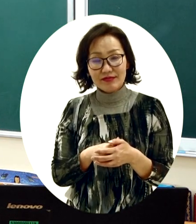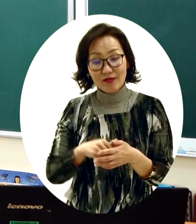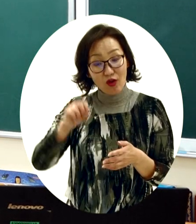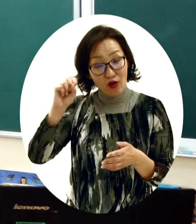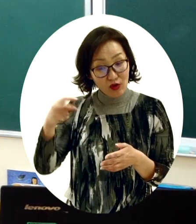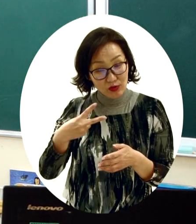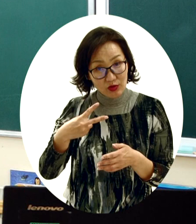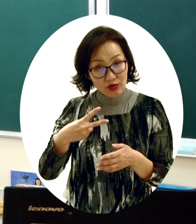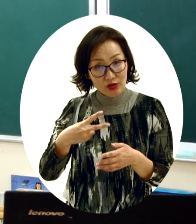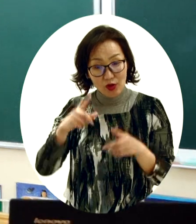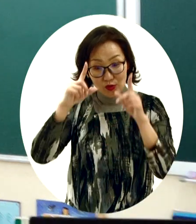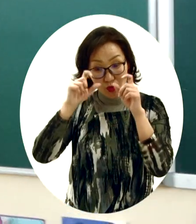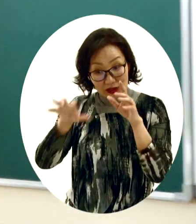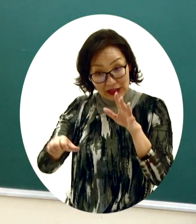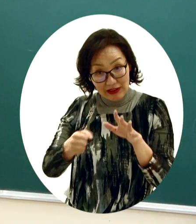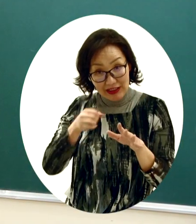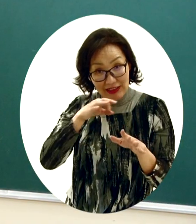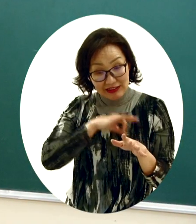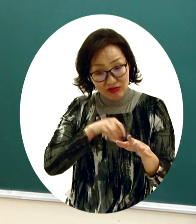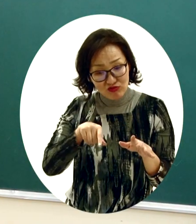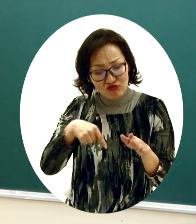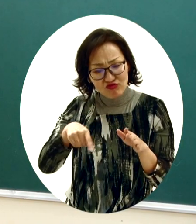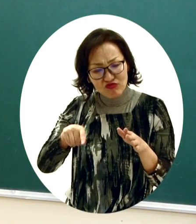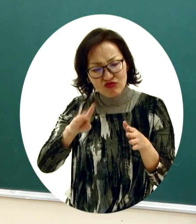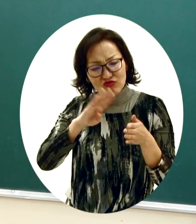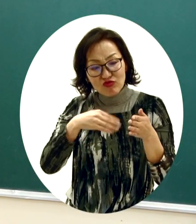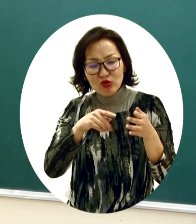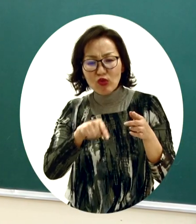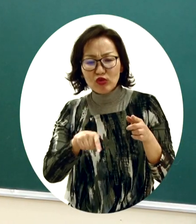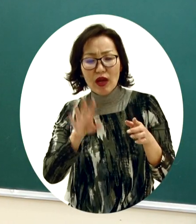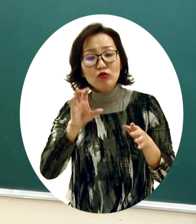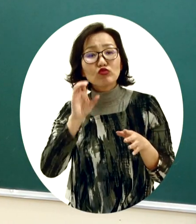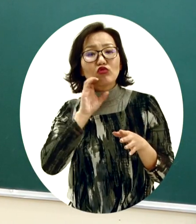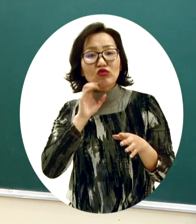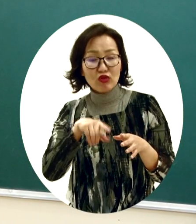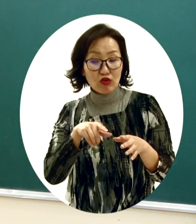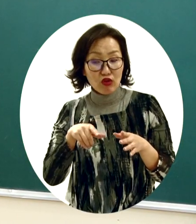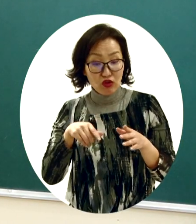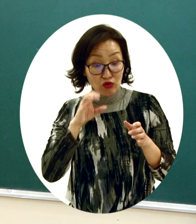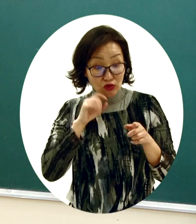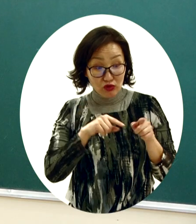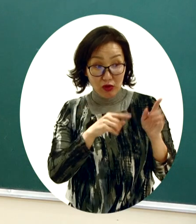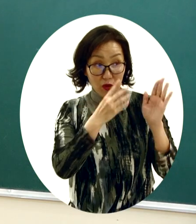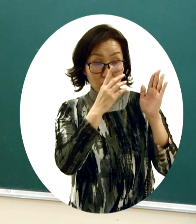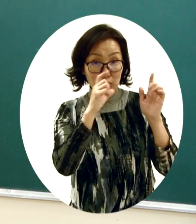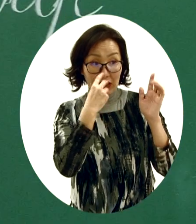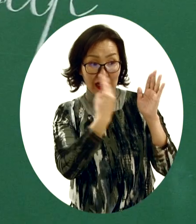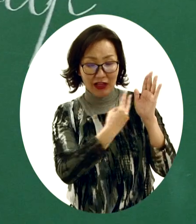За, хоёрдугаарт нь зураг дүрс ашиглаж байгаа ихтгэлийн хувьд сонирхолтой байдаг юм байна. Сонсож байгаа хүүхдүүдийн